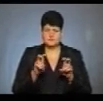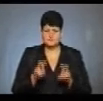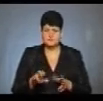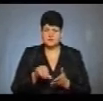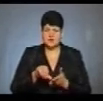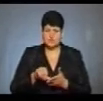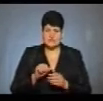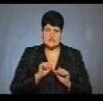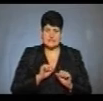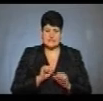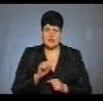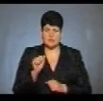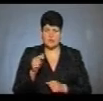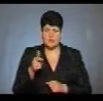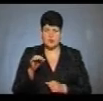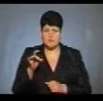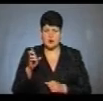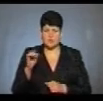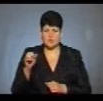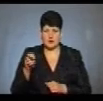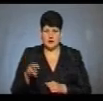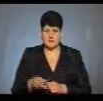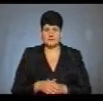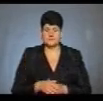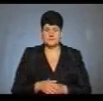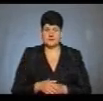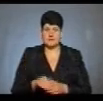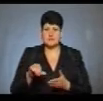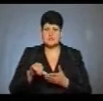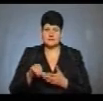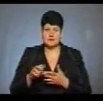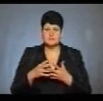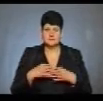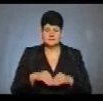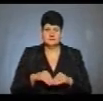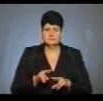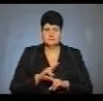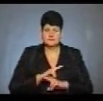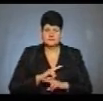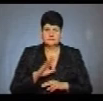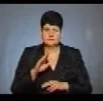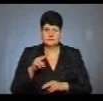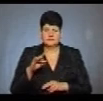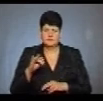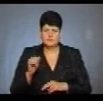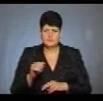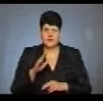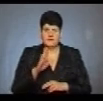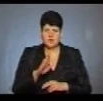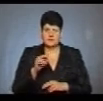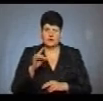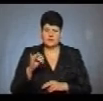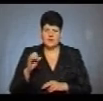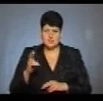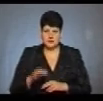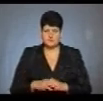присутні захисники Андрія Горбатюка, Петро Грода та Тарас Боднарчук, представники сім'ї загиблої Василь Притула та Володимир Рубінський.